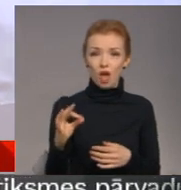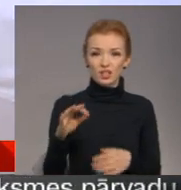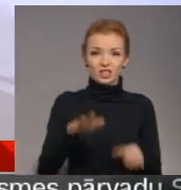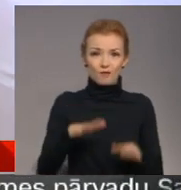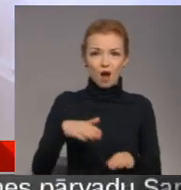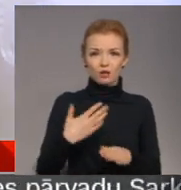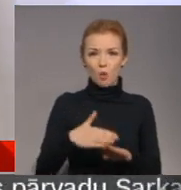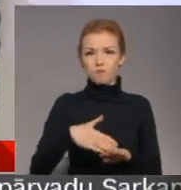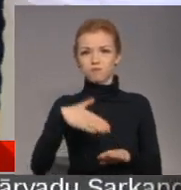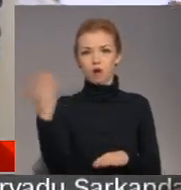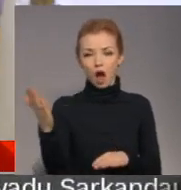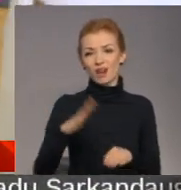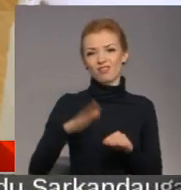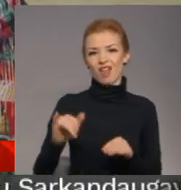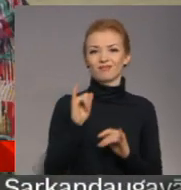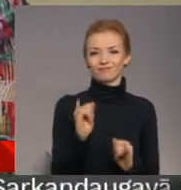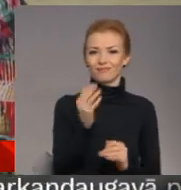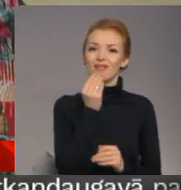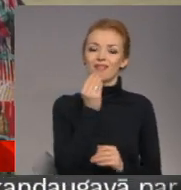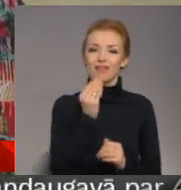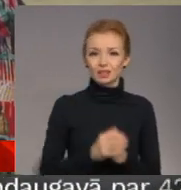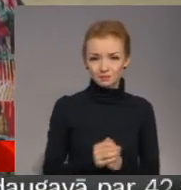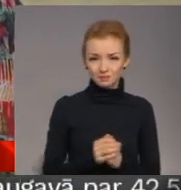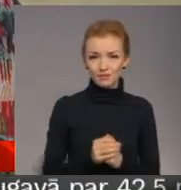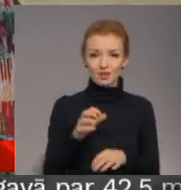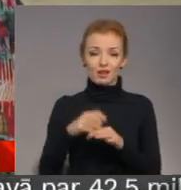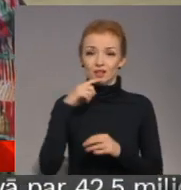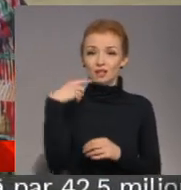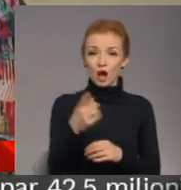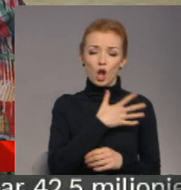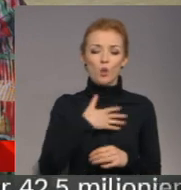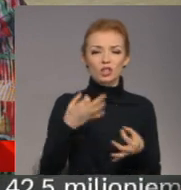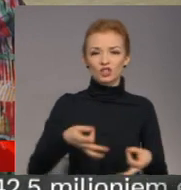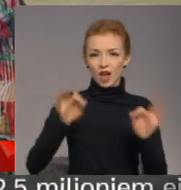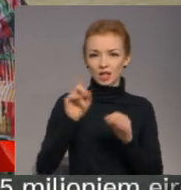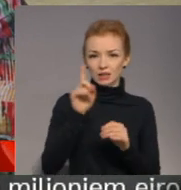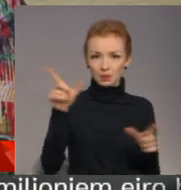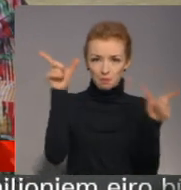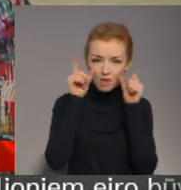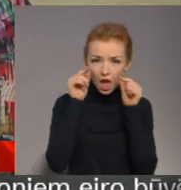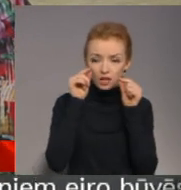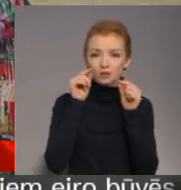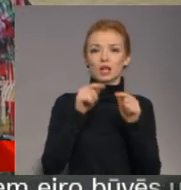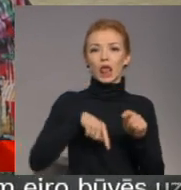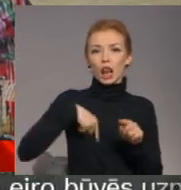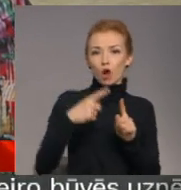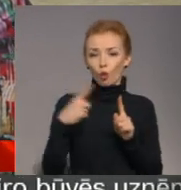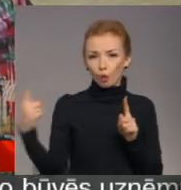svars ir tieši dzīvesveida sekas. Ļoti svarīgi šeit ir miegs, miega ilgums, miega